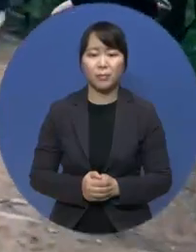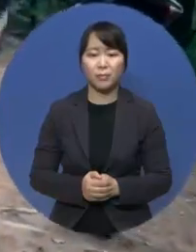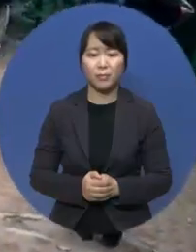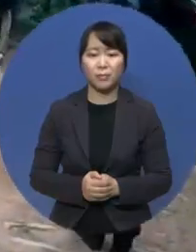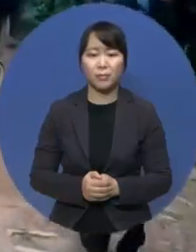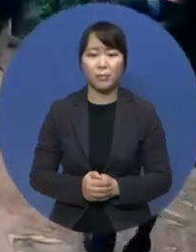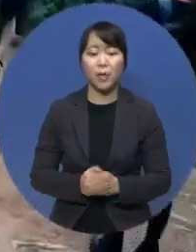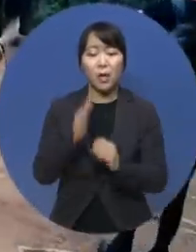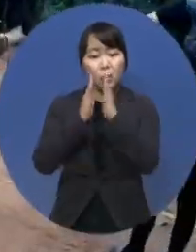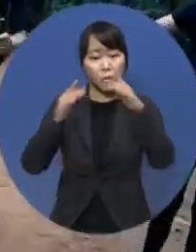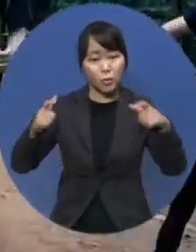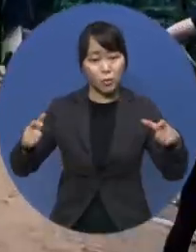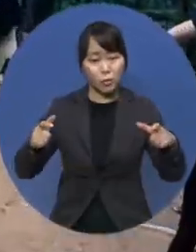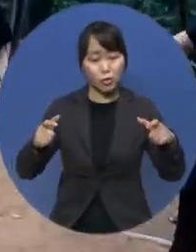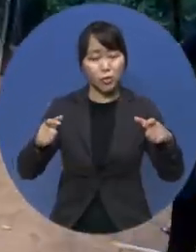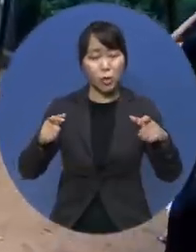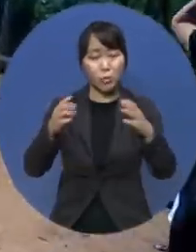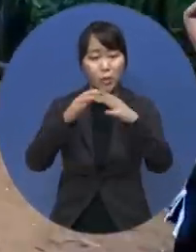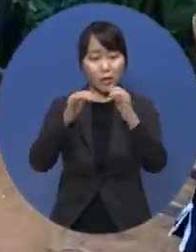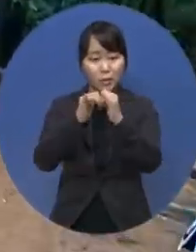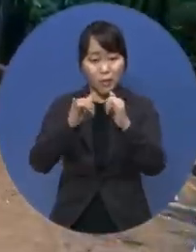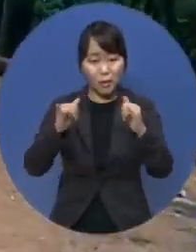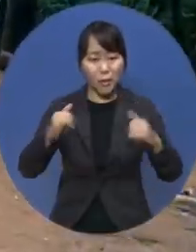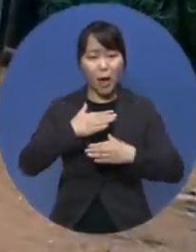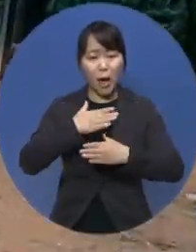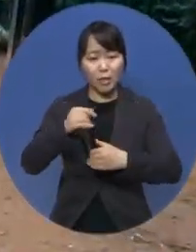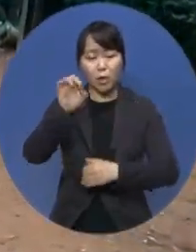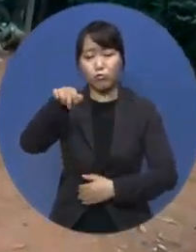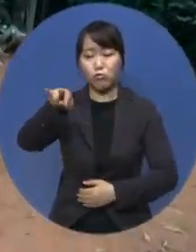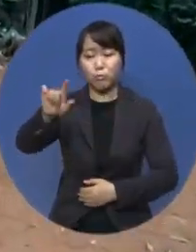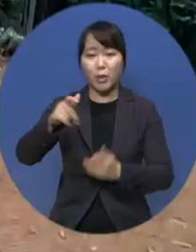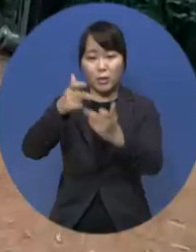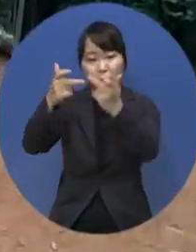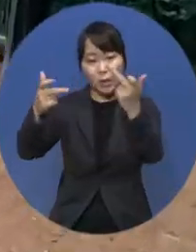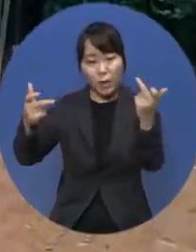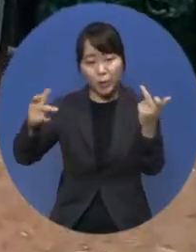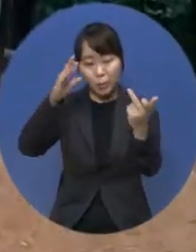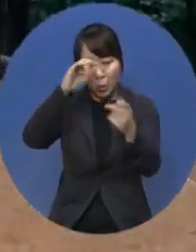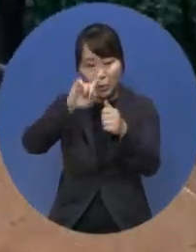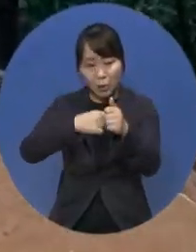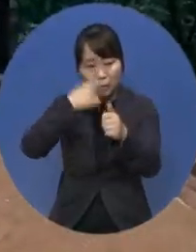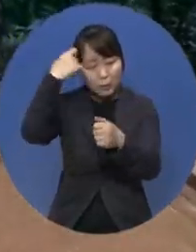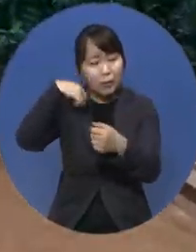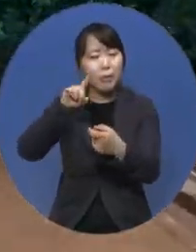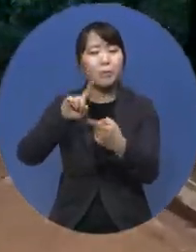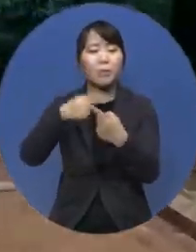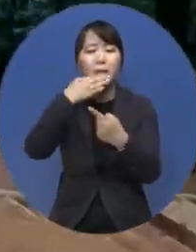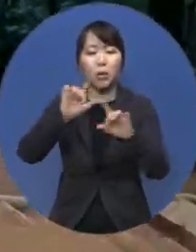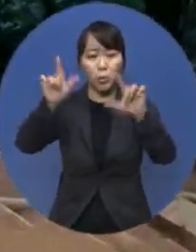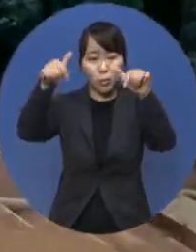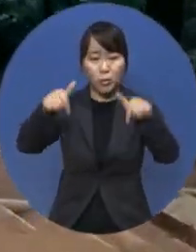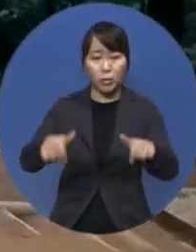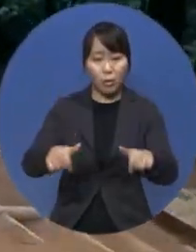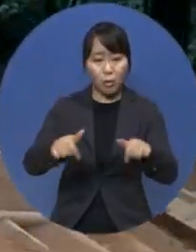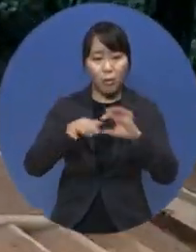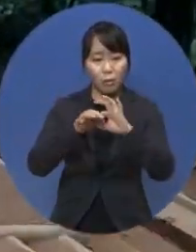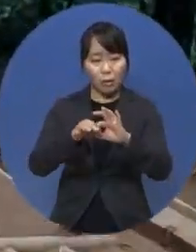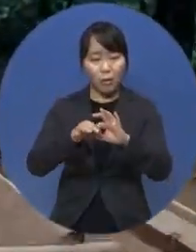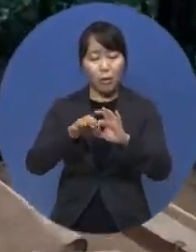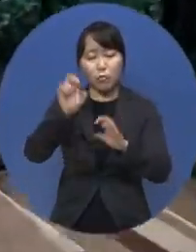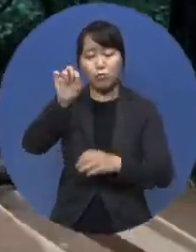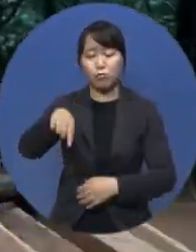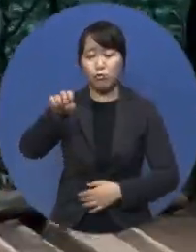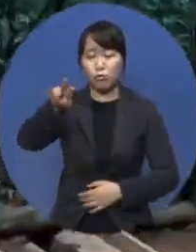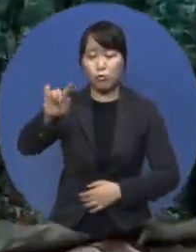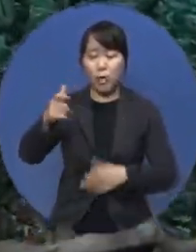서초패왕 1 주민들이 안전한 9년 4 를 즐기며 자연을 느낄 수 있도록 동서를 가로지르는 우면산 2 했기